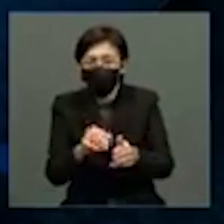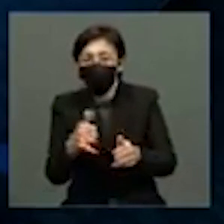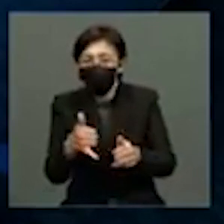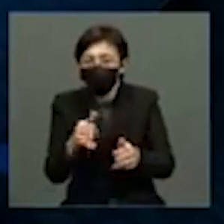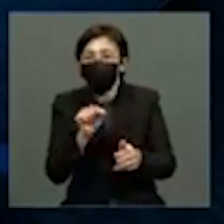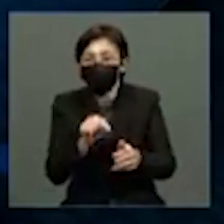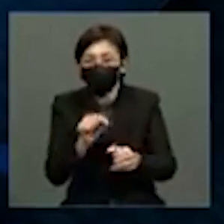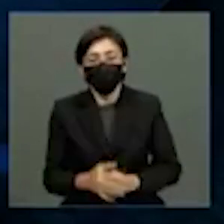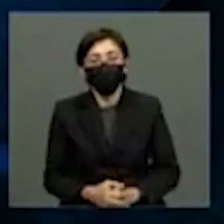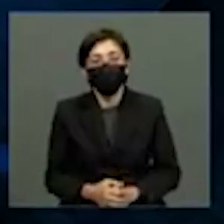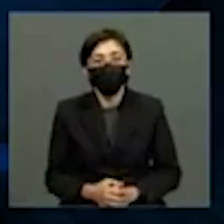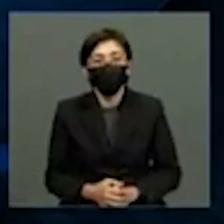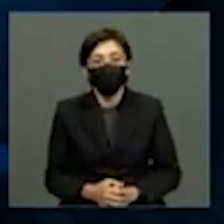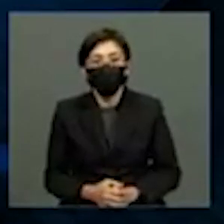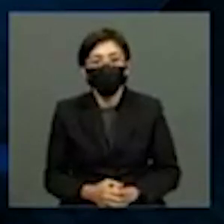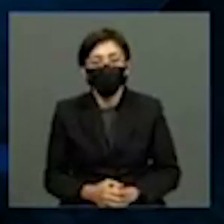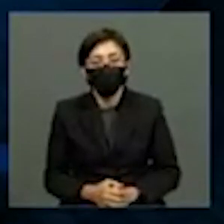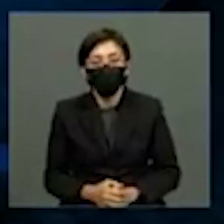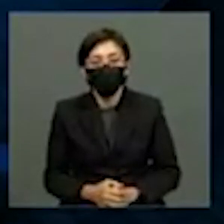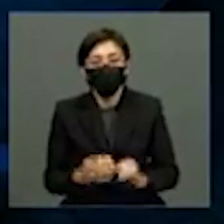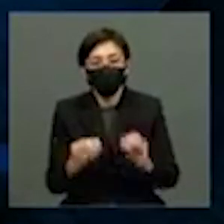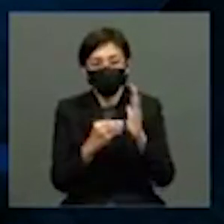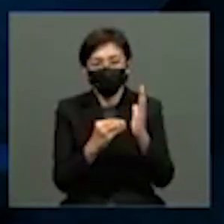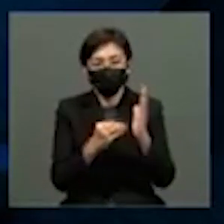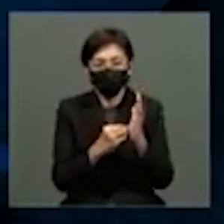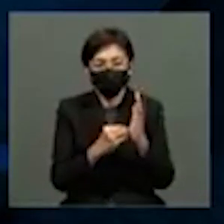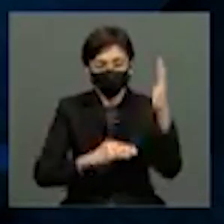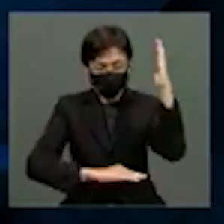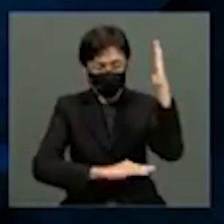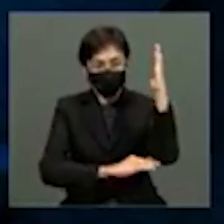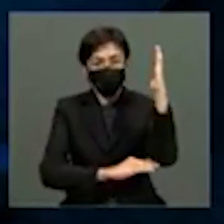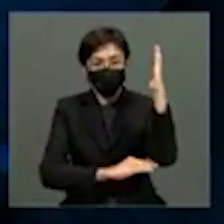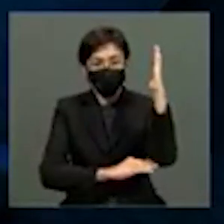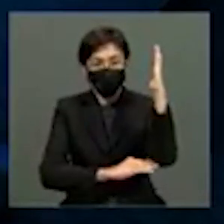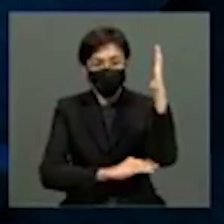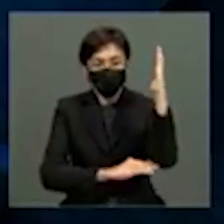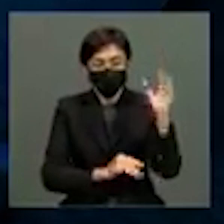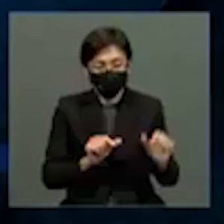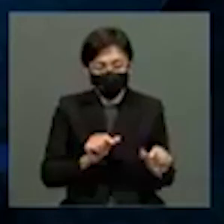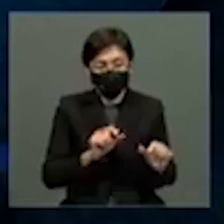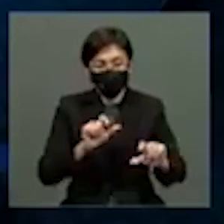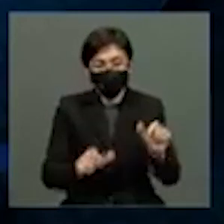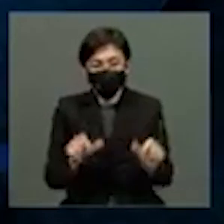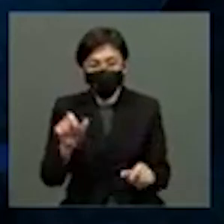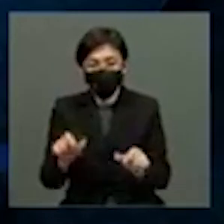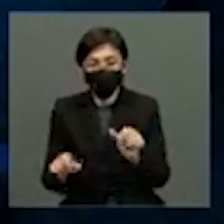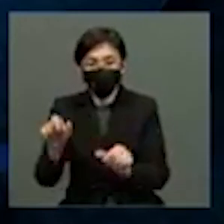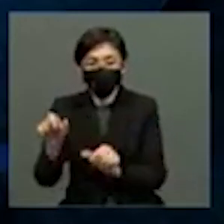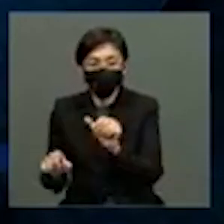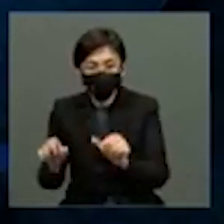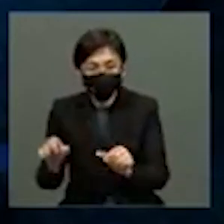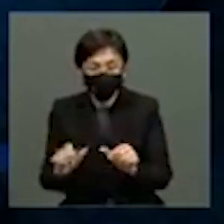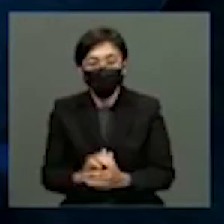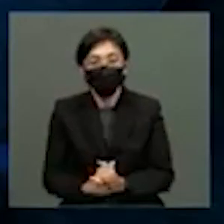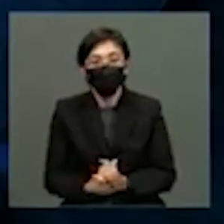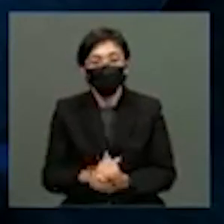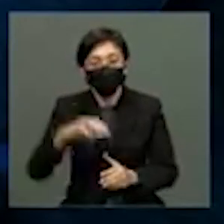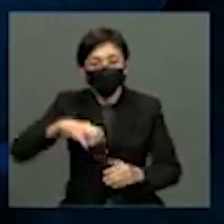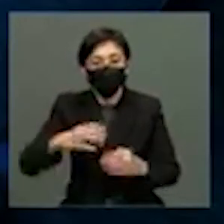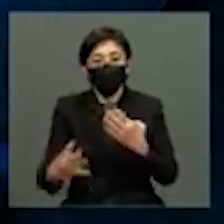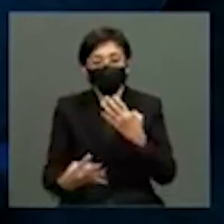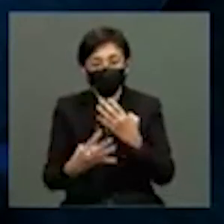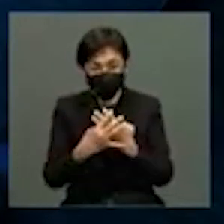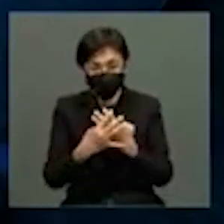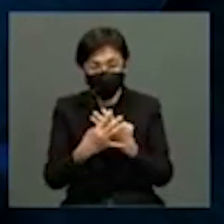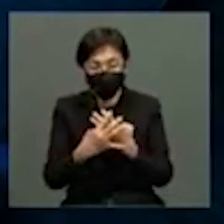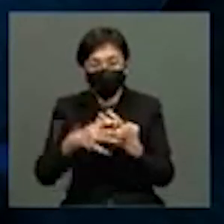าดูในแผนภูมิของทางกทม.นะครับจะเห็นว่าเรือนจำนะครับที่ย่อยออกมาเป็นเชิงรุกที่ว่าเนี่